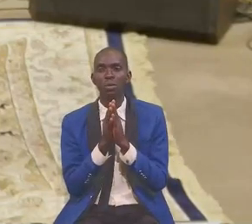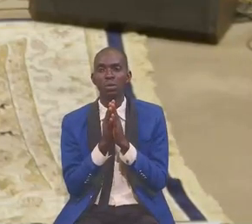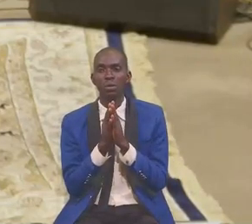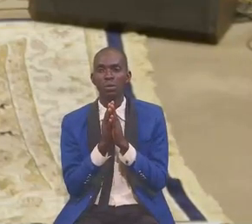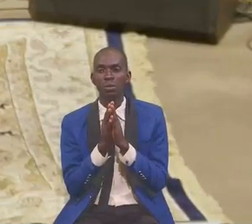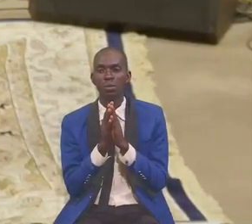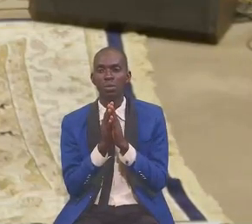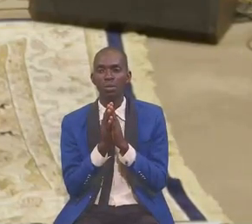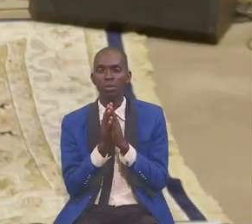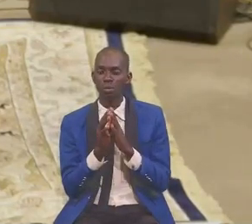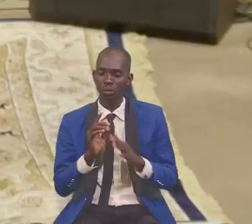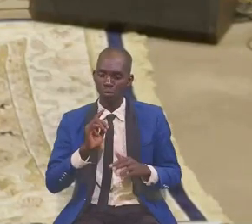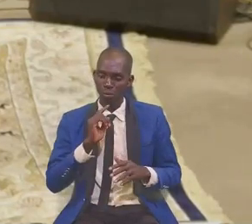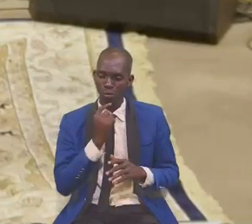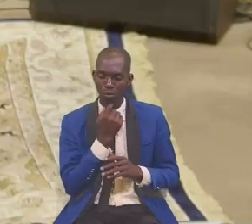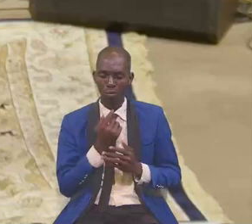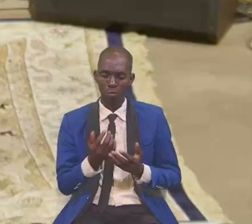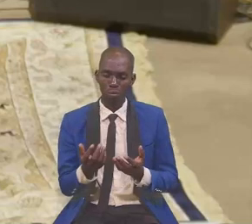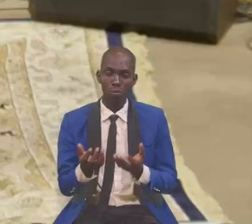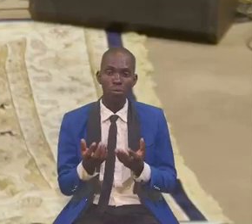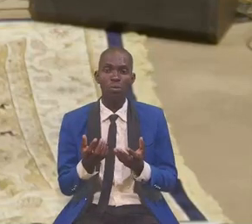Passion fervente.